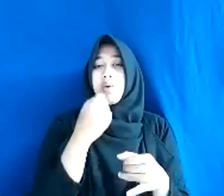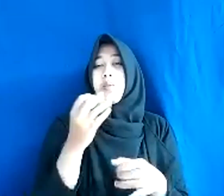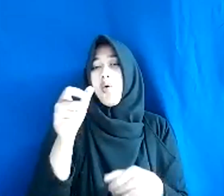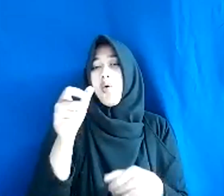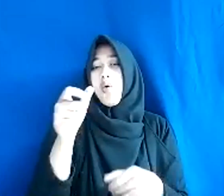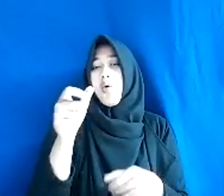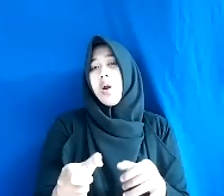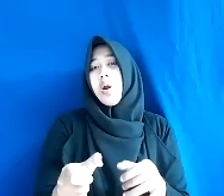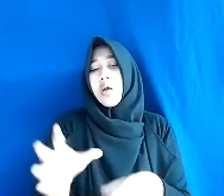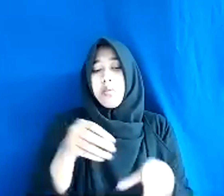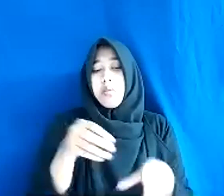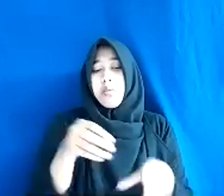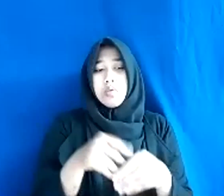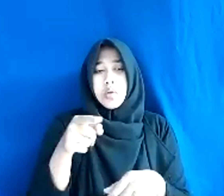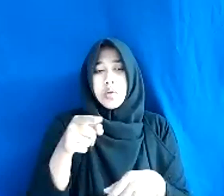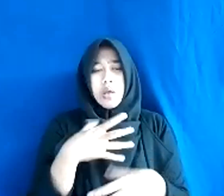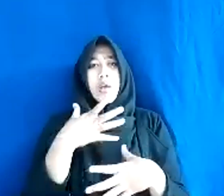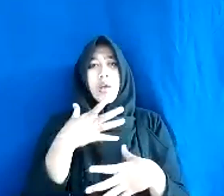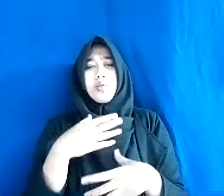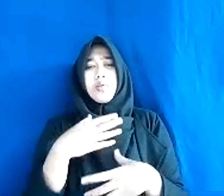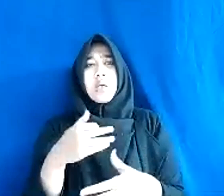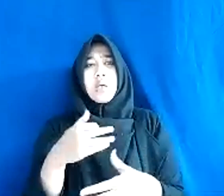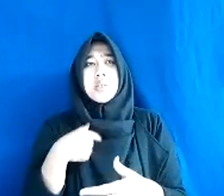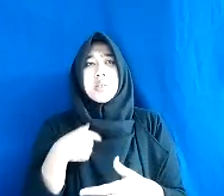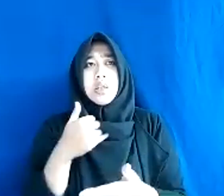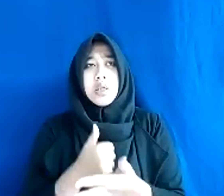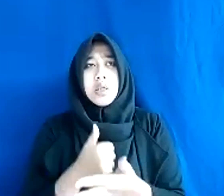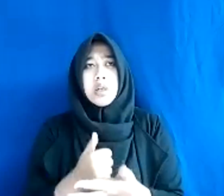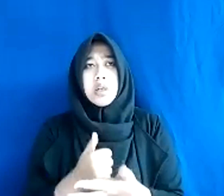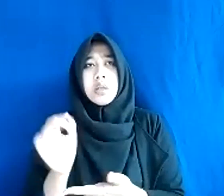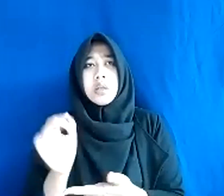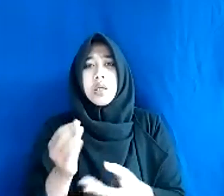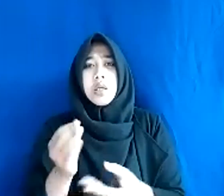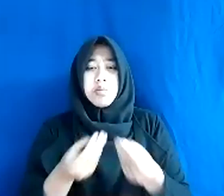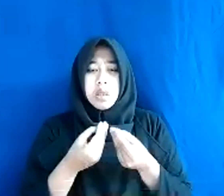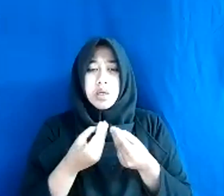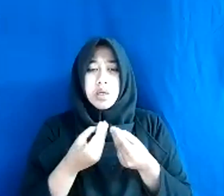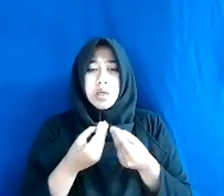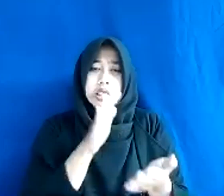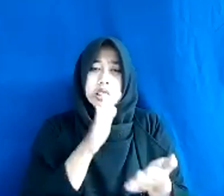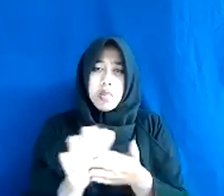tidak diberi peluang modal. Saya diminta untuk belajar gitu. Proses